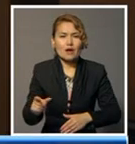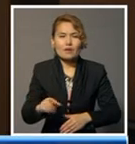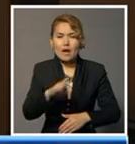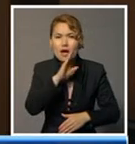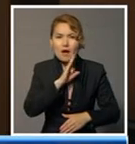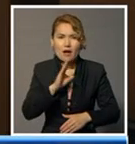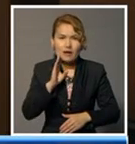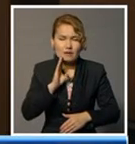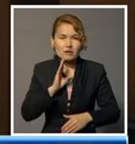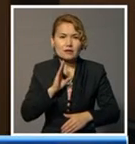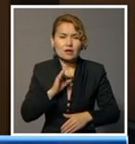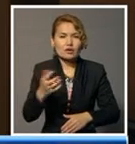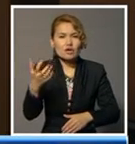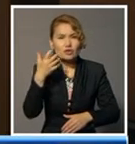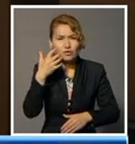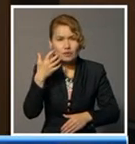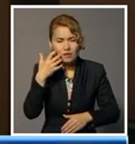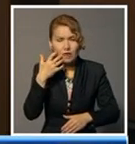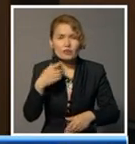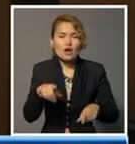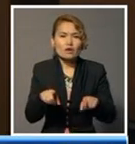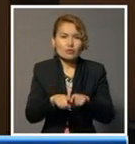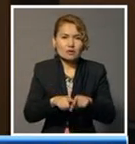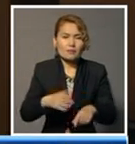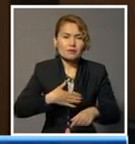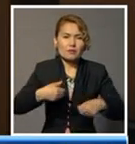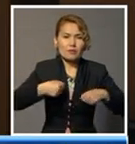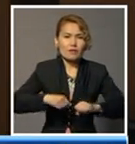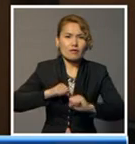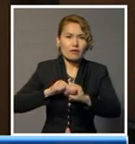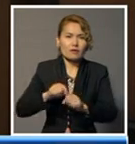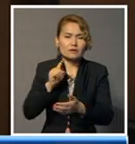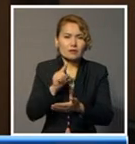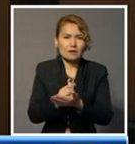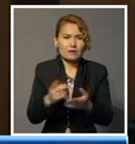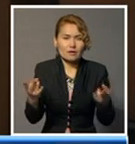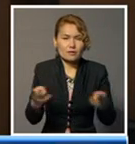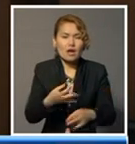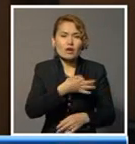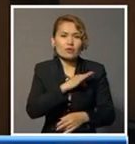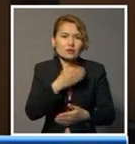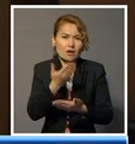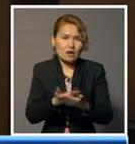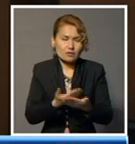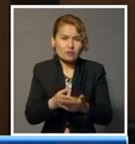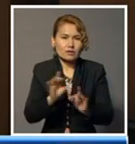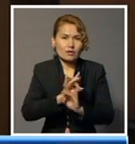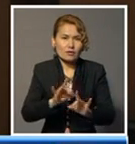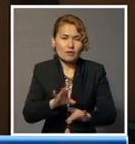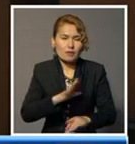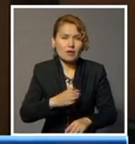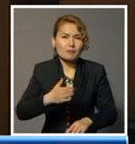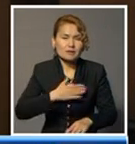айыру мекемелеріндегі жүкті болып туып жатырған әйелдер болып табылады. Жалпы осы азаматтардың қазіргі таңда қандай қажеттіліктері